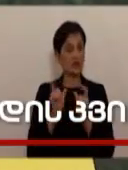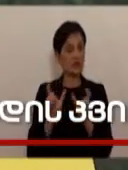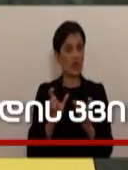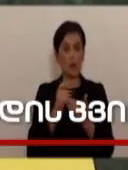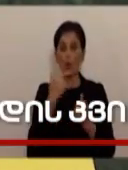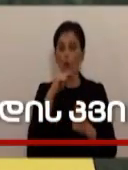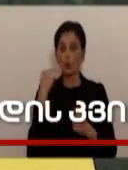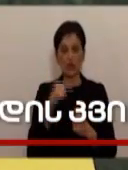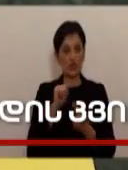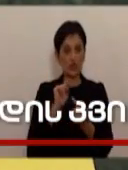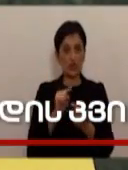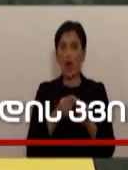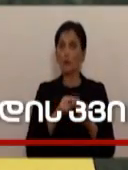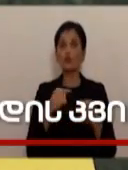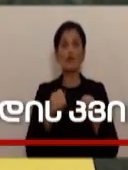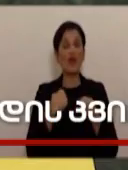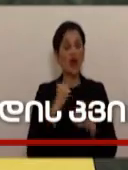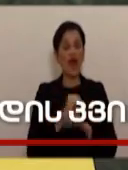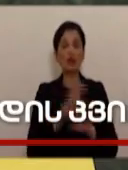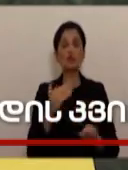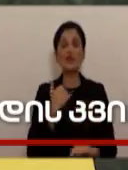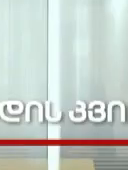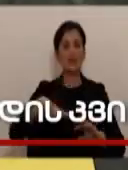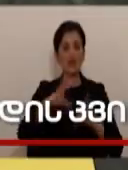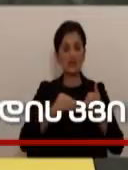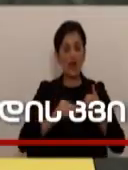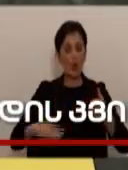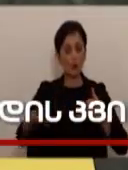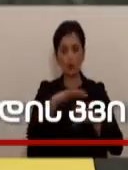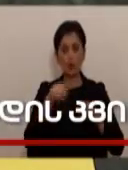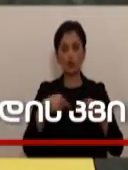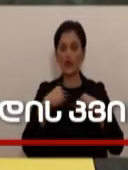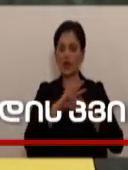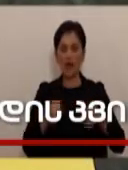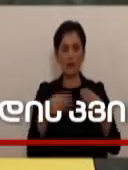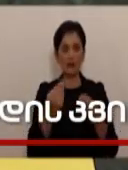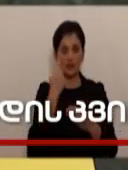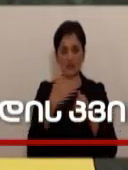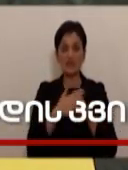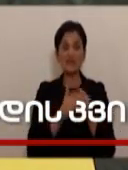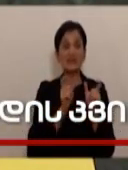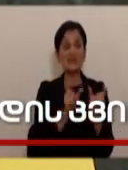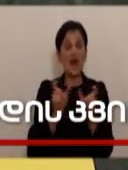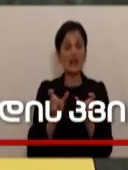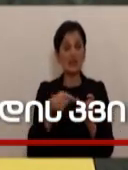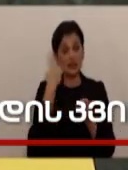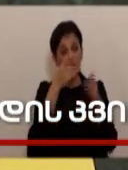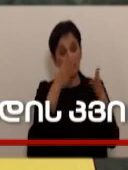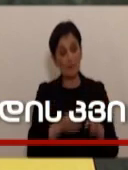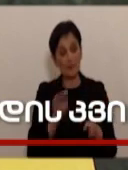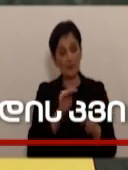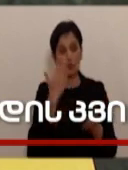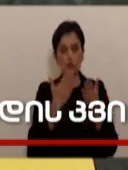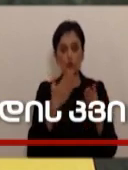Rusetis sinamdek da mas arts gavaketeb chveni eronuli interesebis gatvorisenebit. Chven ar mitsvet artset sanktsirebul kompaniasa tu individs fizikur